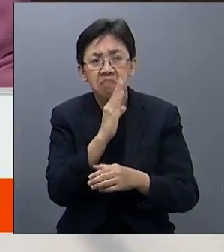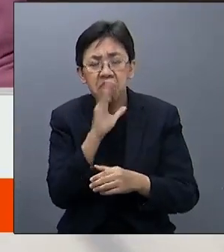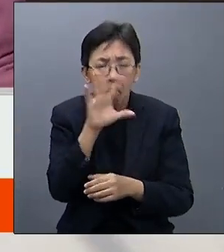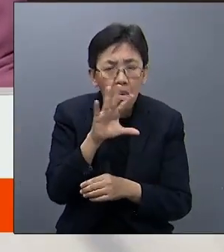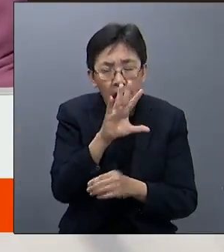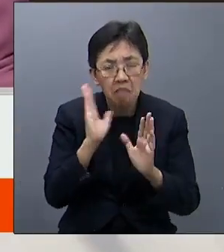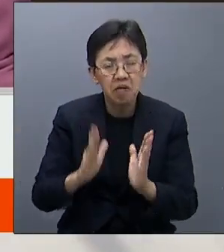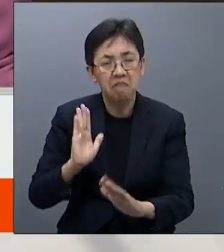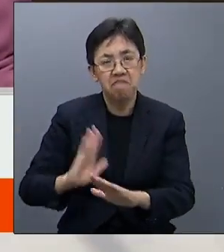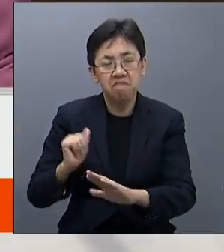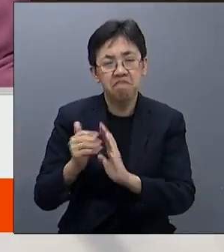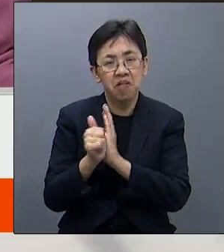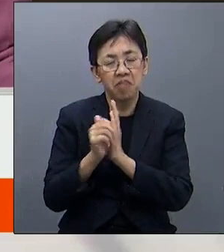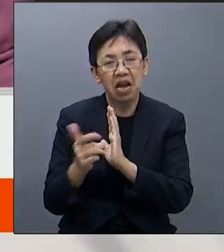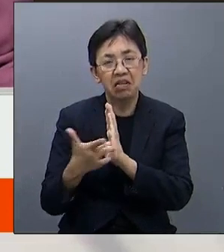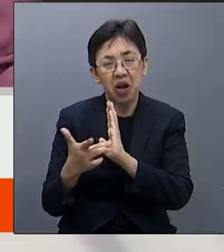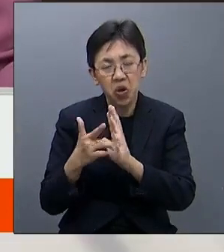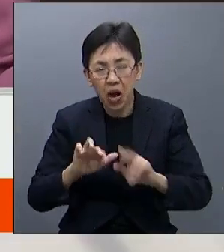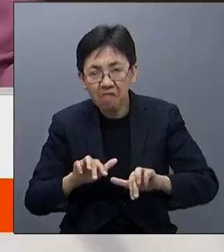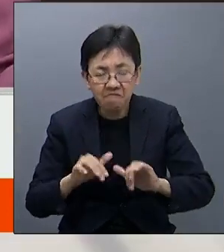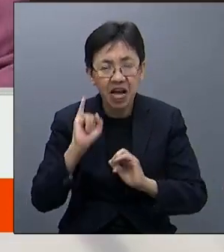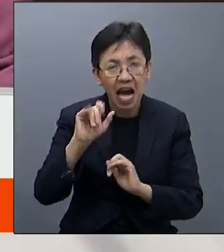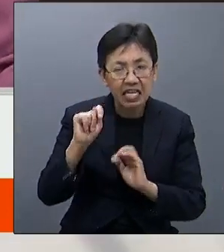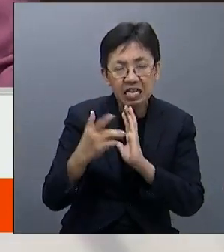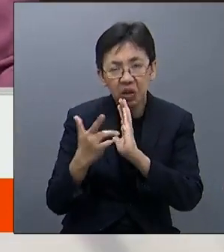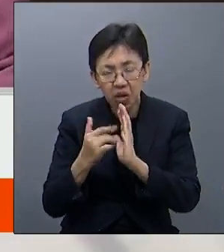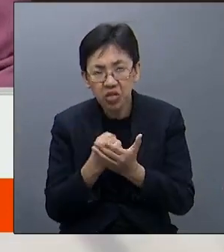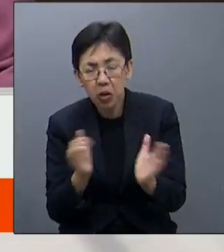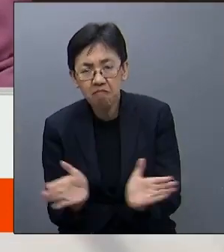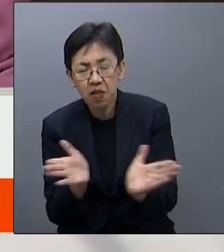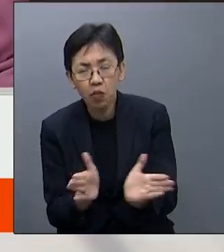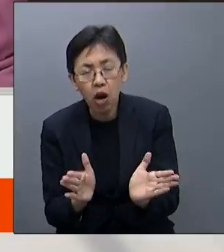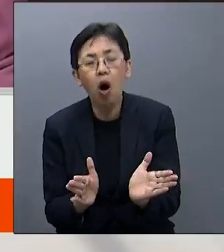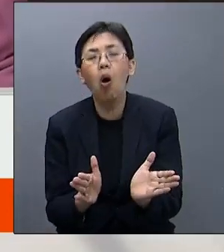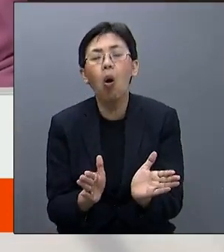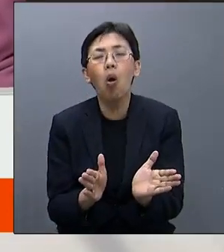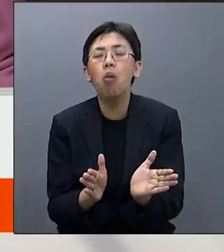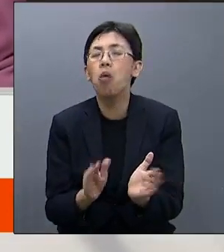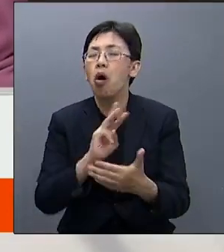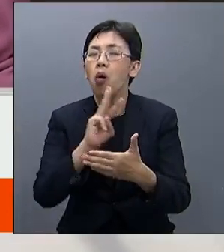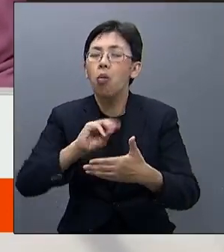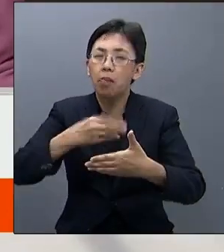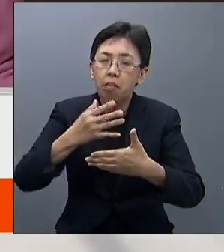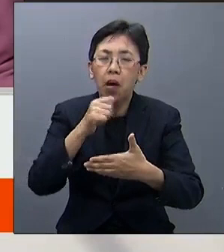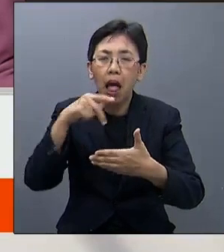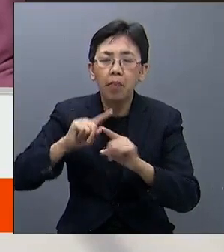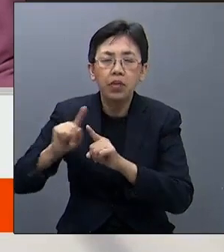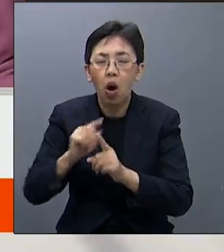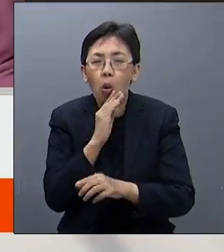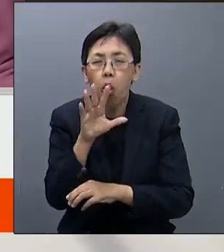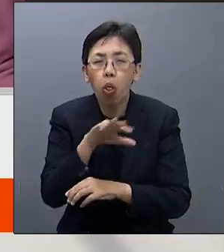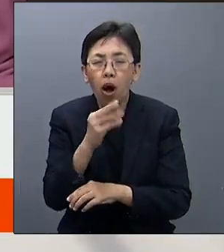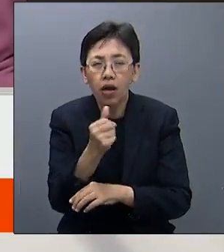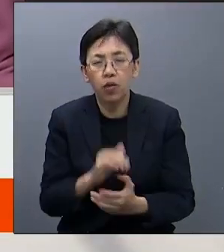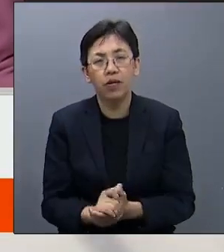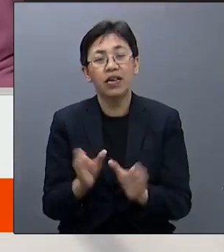นที่เชี่ยวชาญด้านไซเบอร์เข้าไปหนุนเสริมธุรกิจสีเทาๆแบบนี้ให้เติบโตได้ไวนะคะ ครับเดี๋ยวแยก